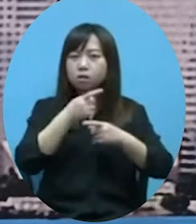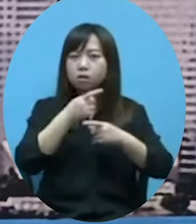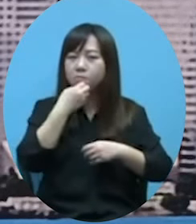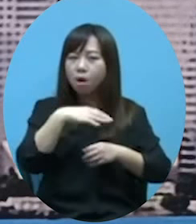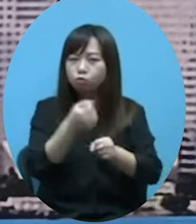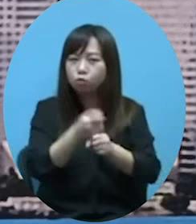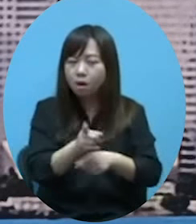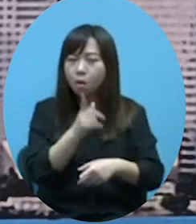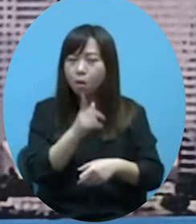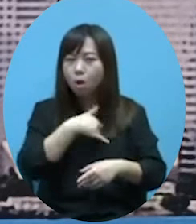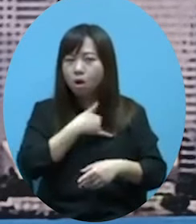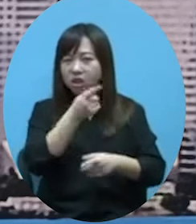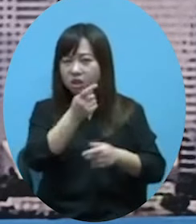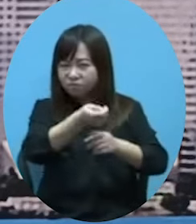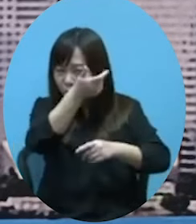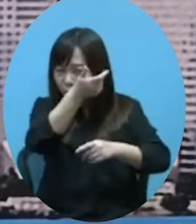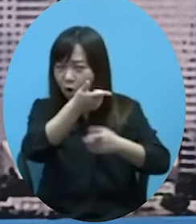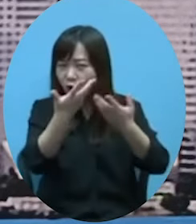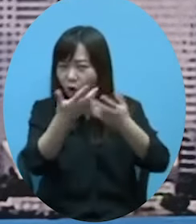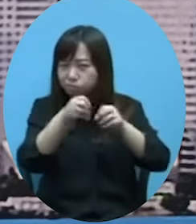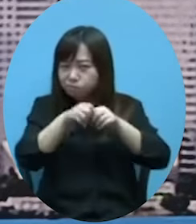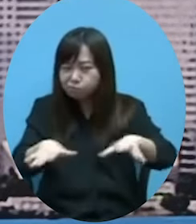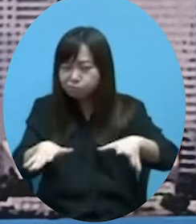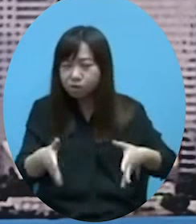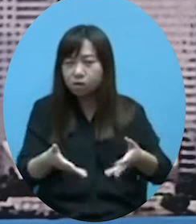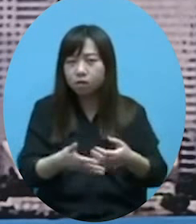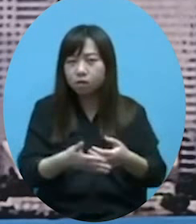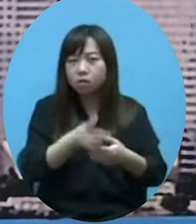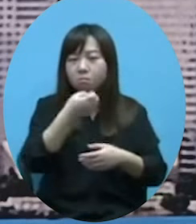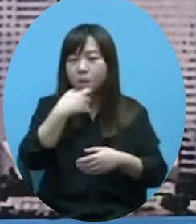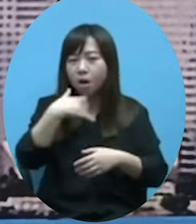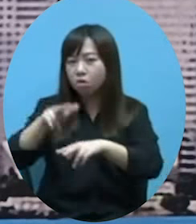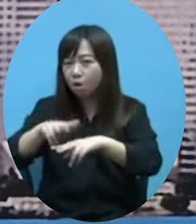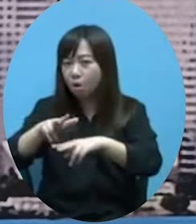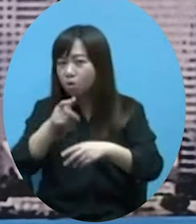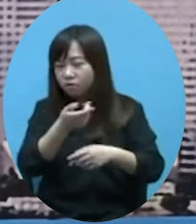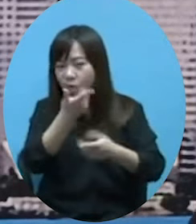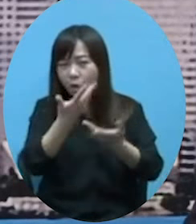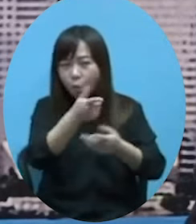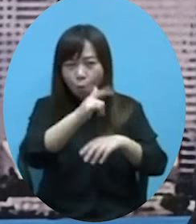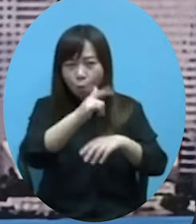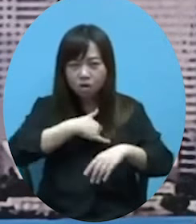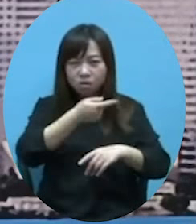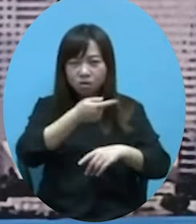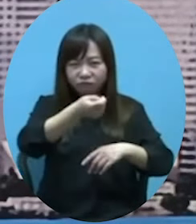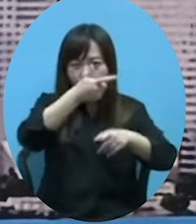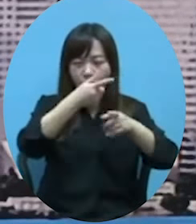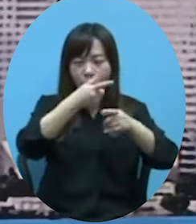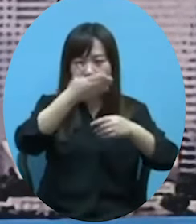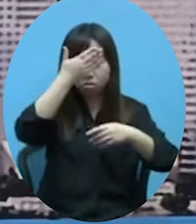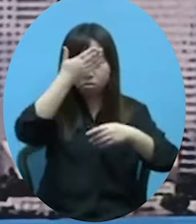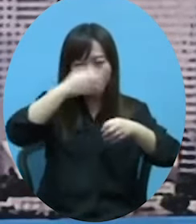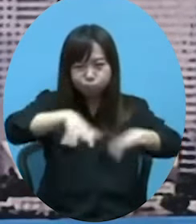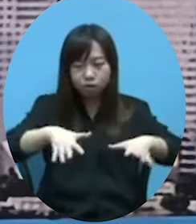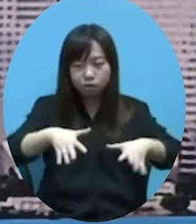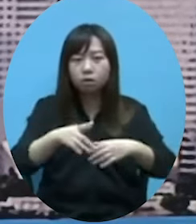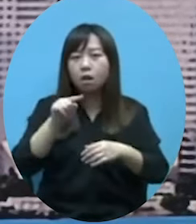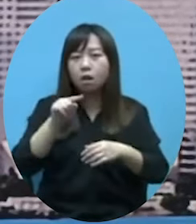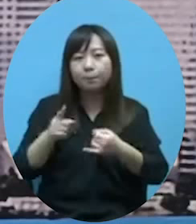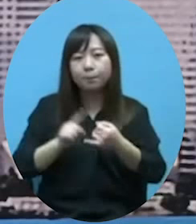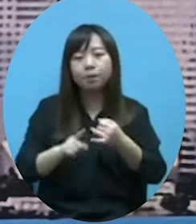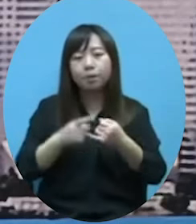會不會懷疑牠才是首過因為牠去過大陸會不會懷疑牠才是首過源頭呢最後一條問題想